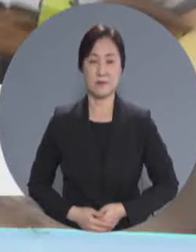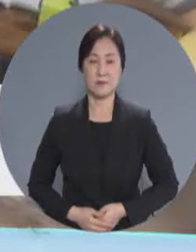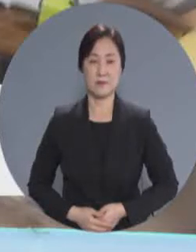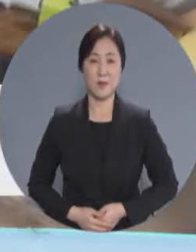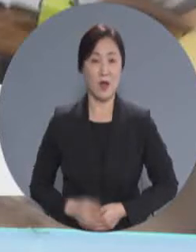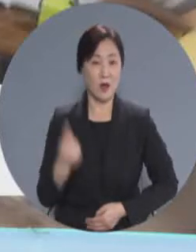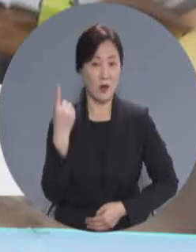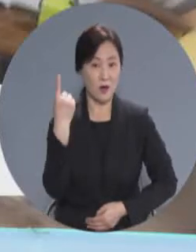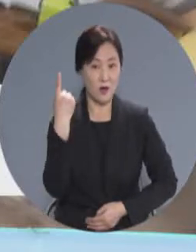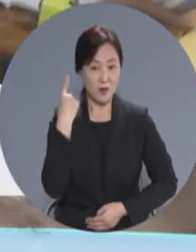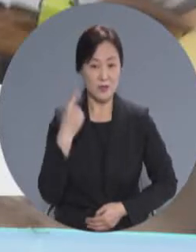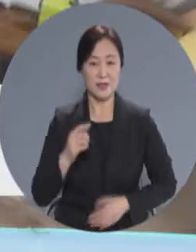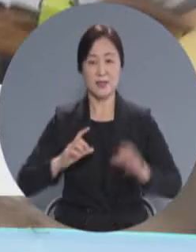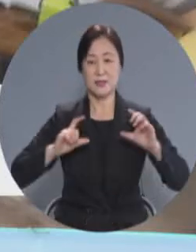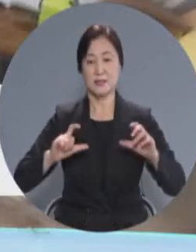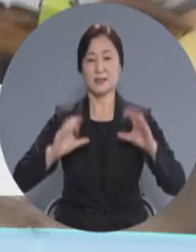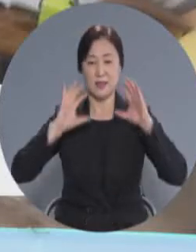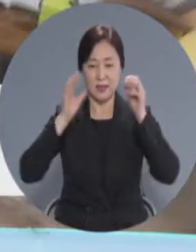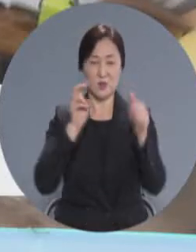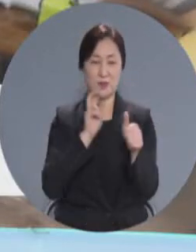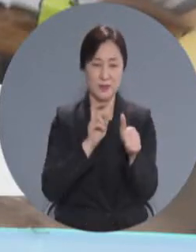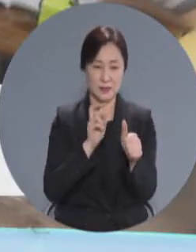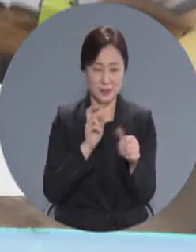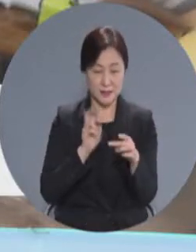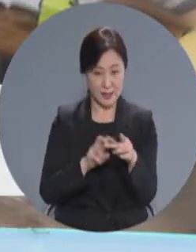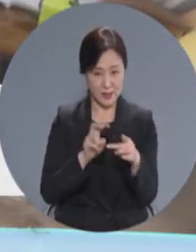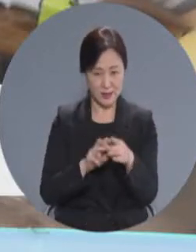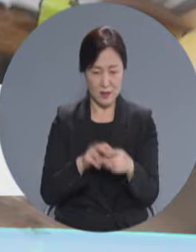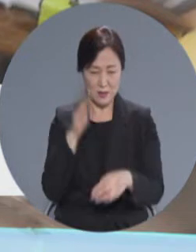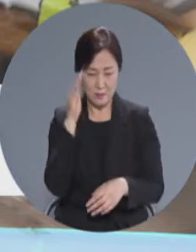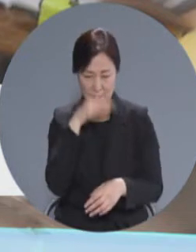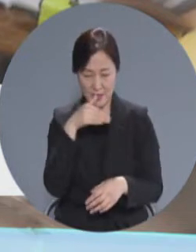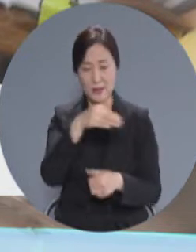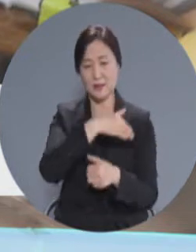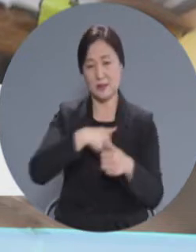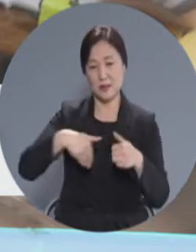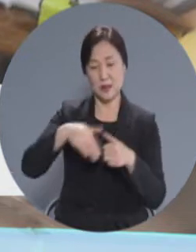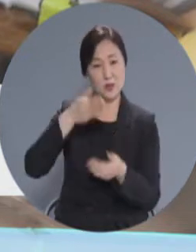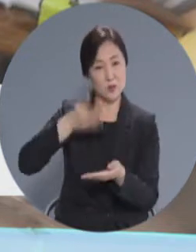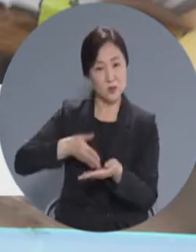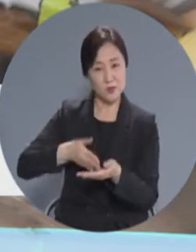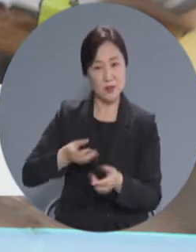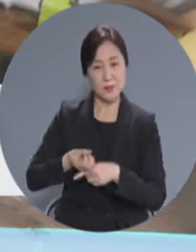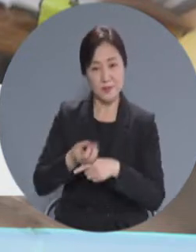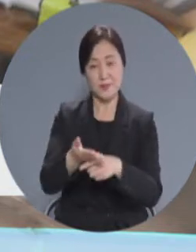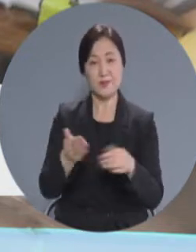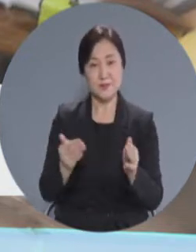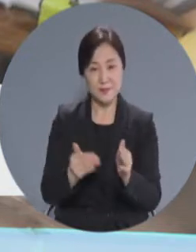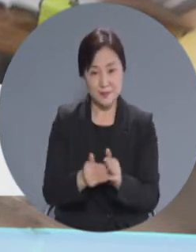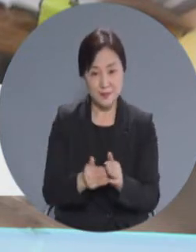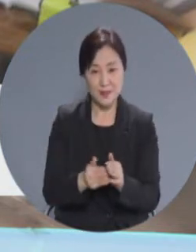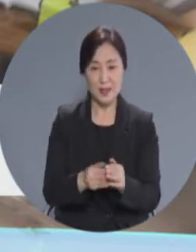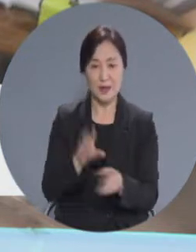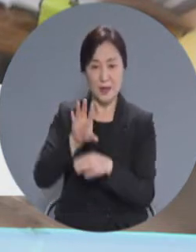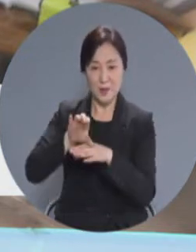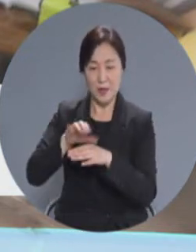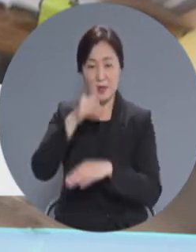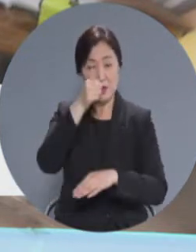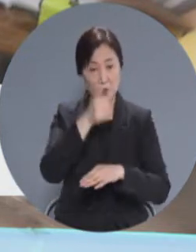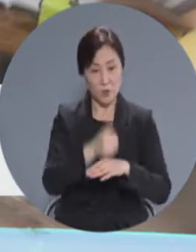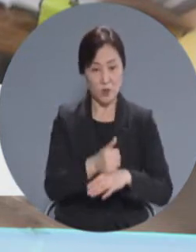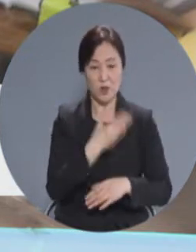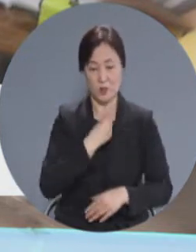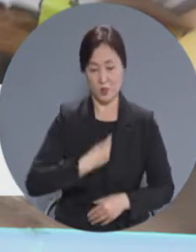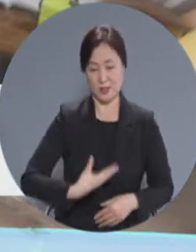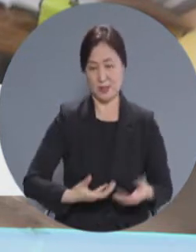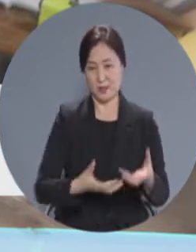어제 지역아동센터에 열악한 환경과 종사자 처우 에 대해 보도해 들었습니다 취재 결과 보건복지부 4는 부족한